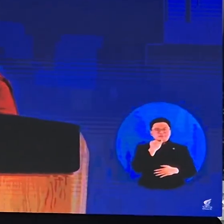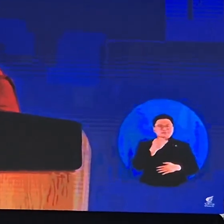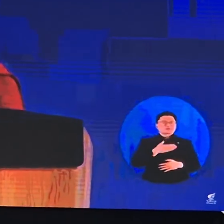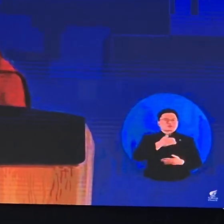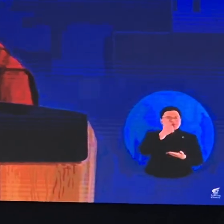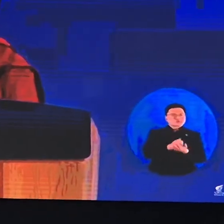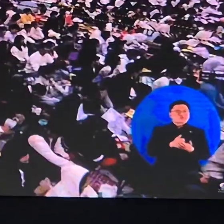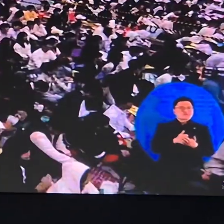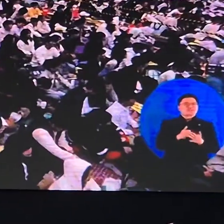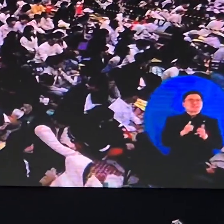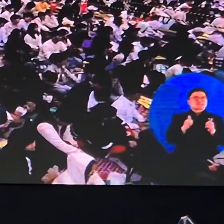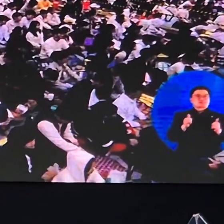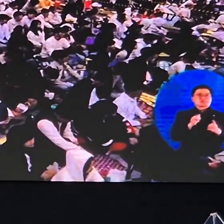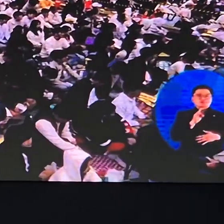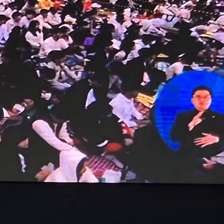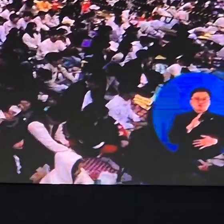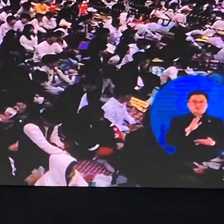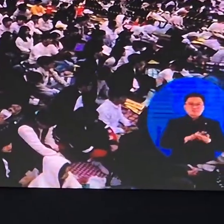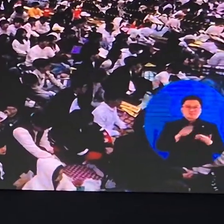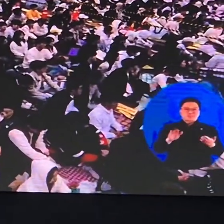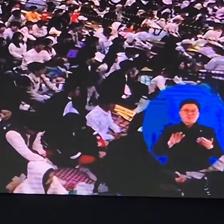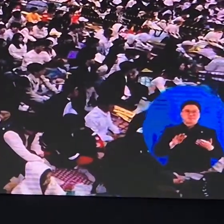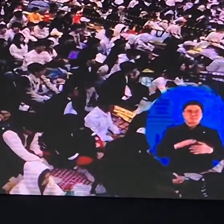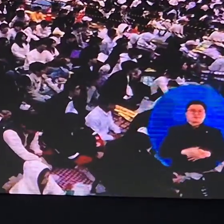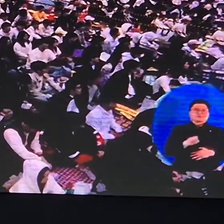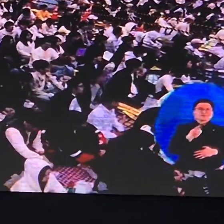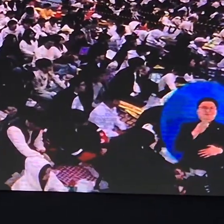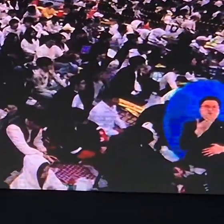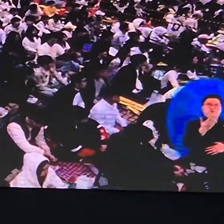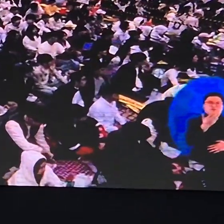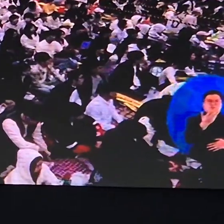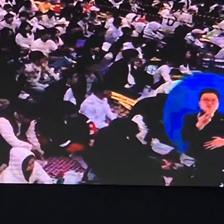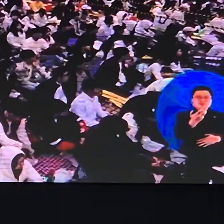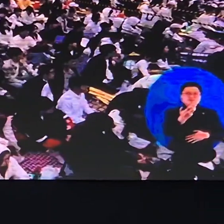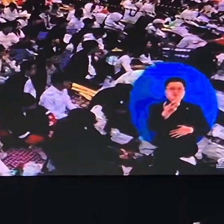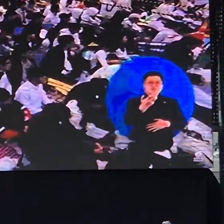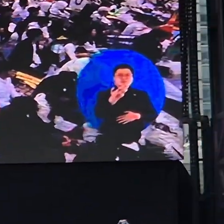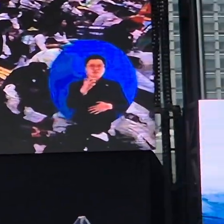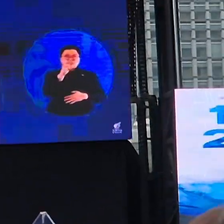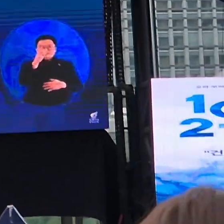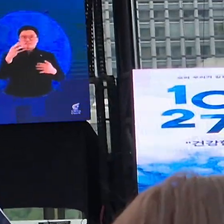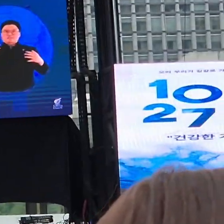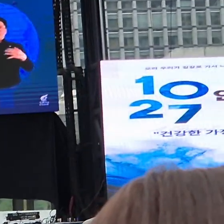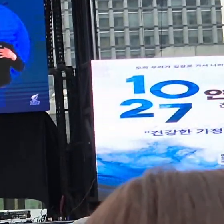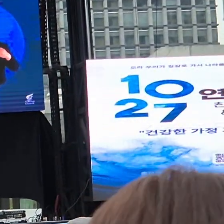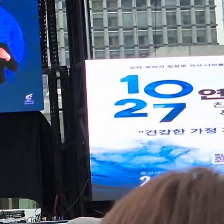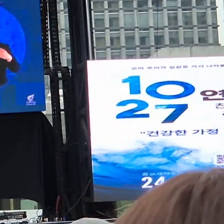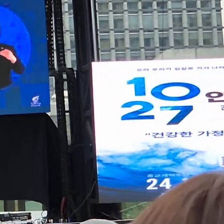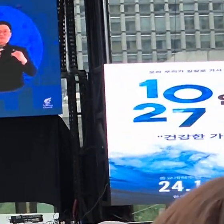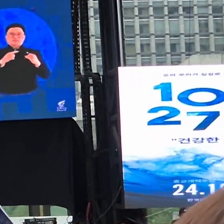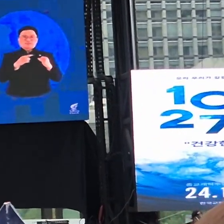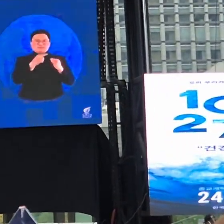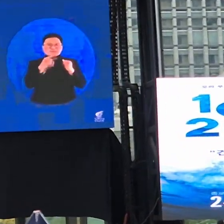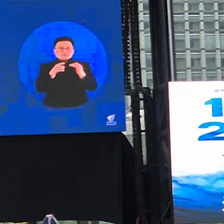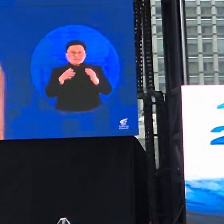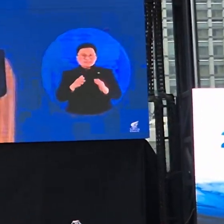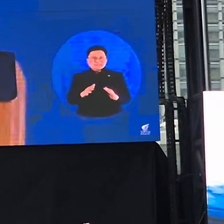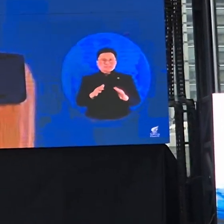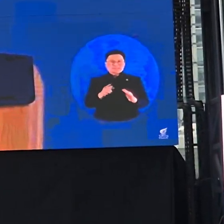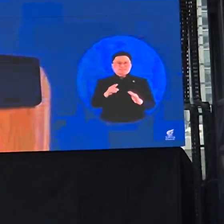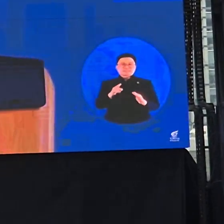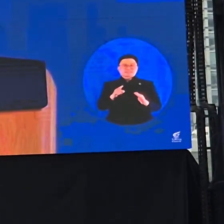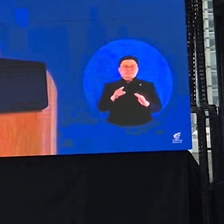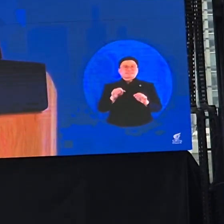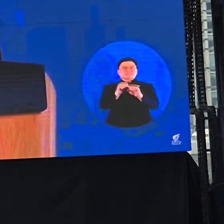죄인입니다. 80년대 정부의 산하제한 정책은 낙태가 악의 평범성이